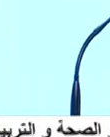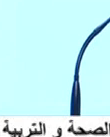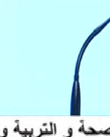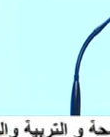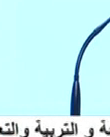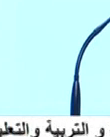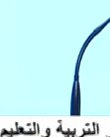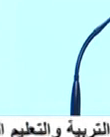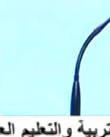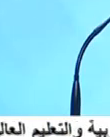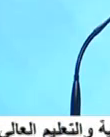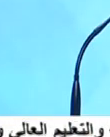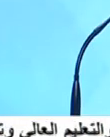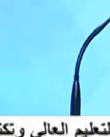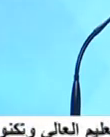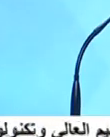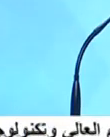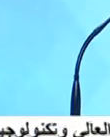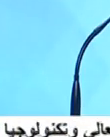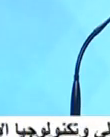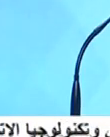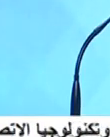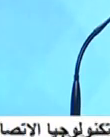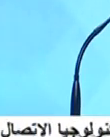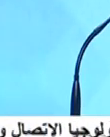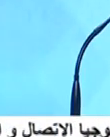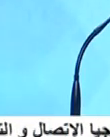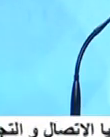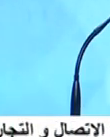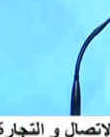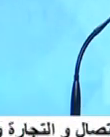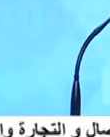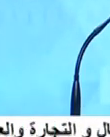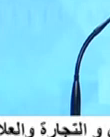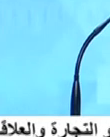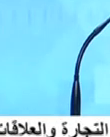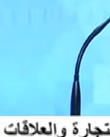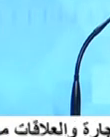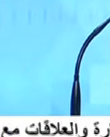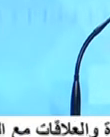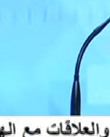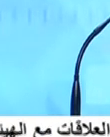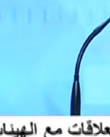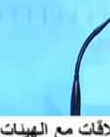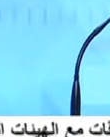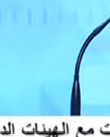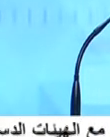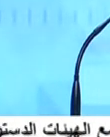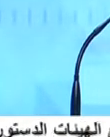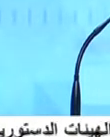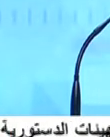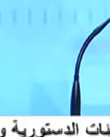دلاجي. تقلص العمل بالنسبة للخط الأمامي بالنسبة